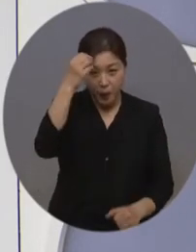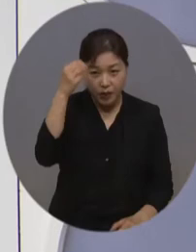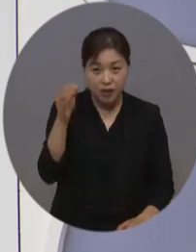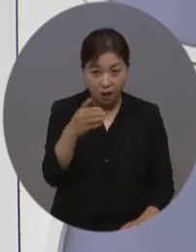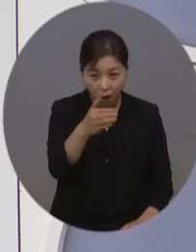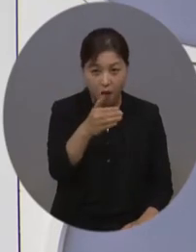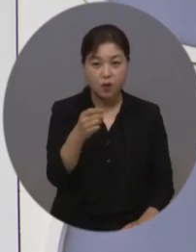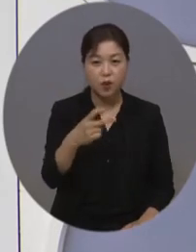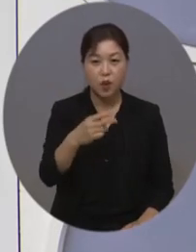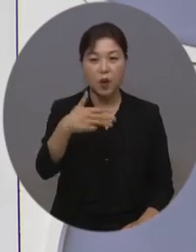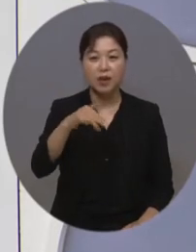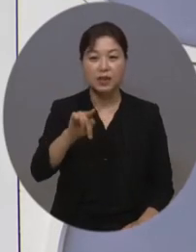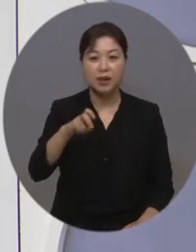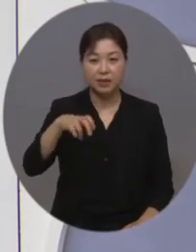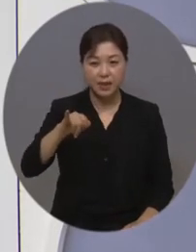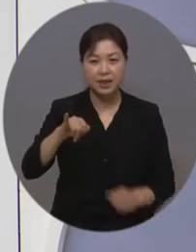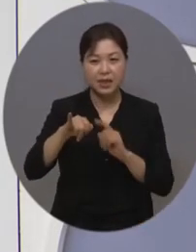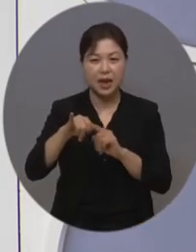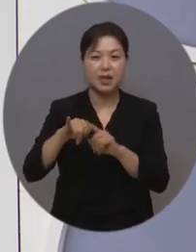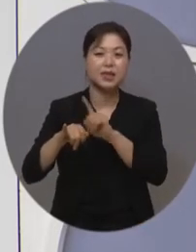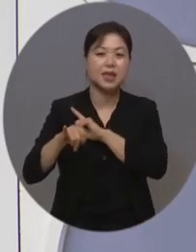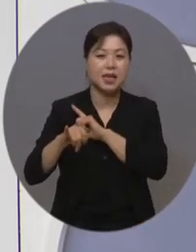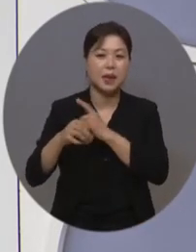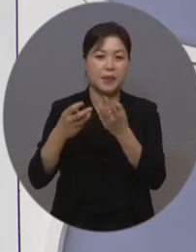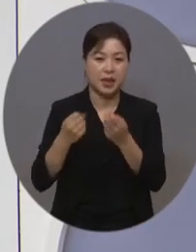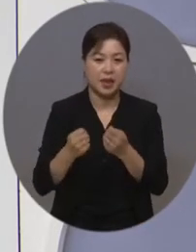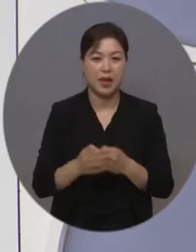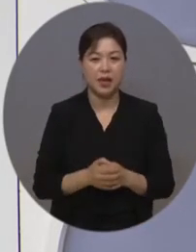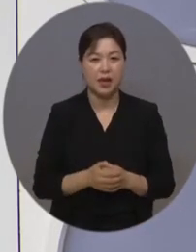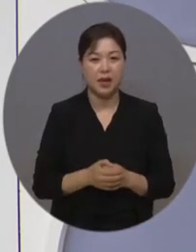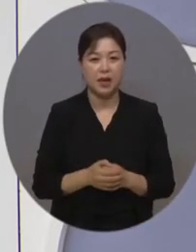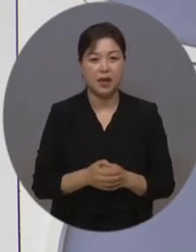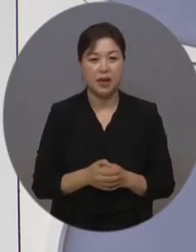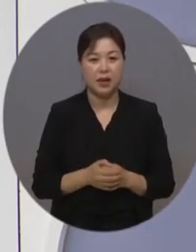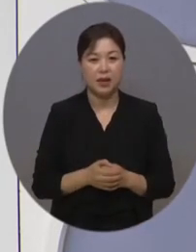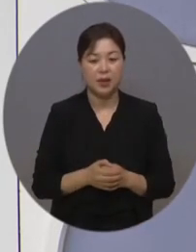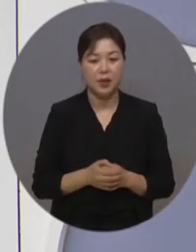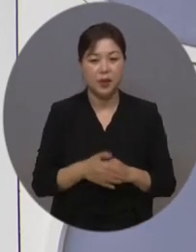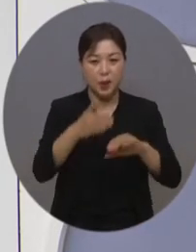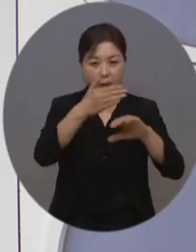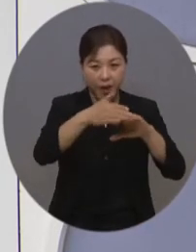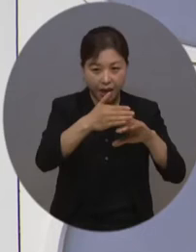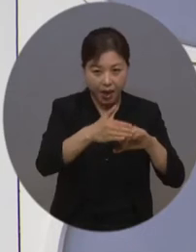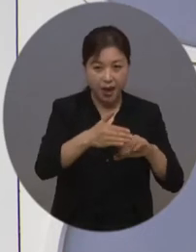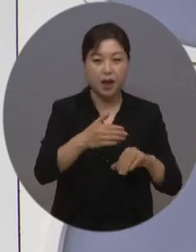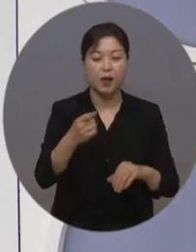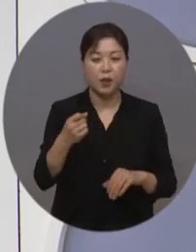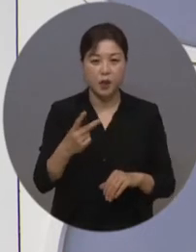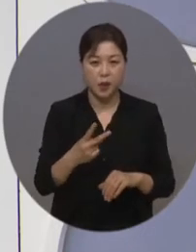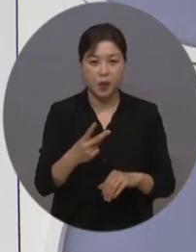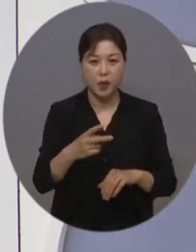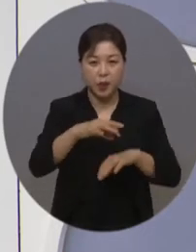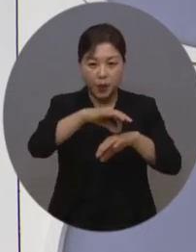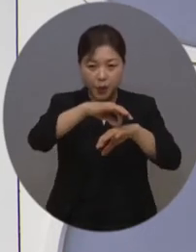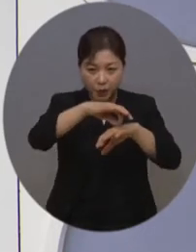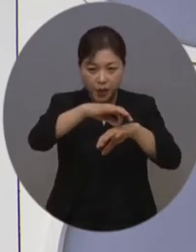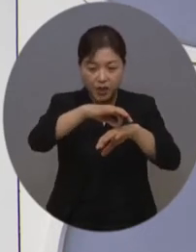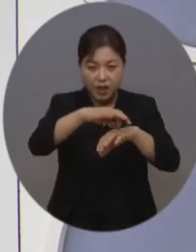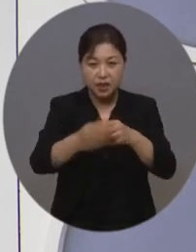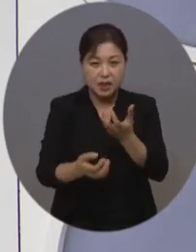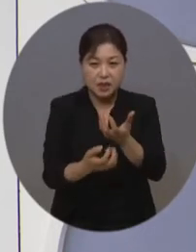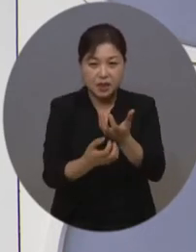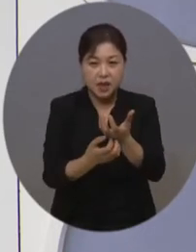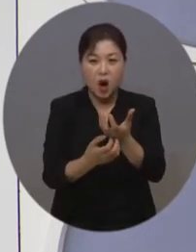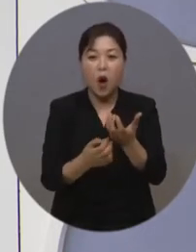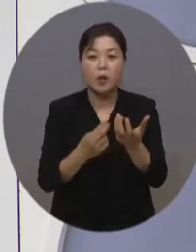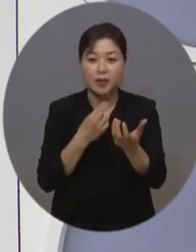좋습니다. 아, 그래요? 예. 그러나 이제 생회, 예. 생, 그 다음에 생육, 그걸 뭐라 그러냐면 생육을,